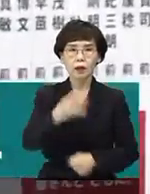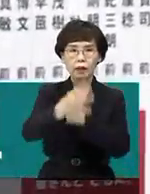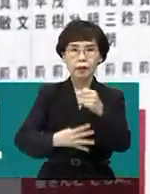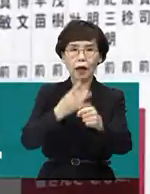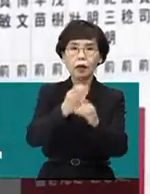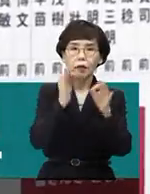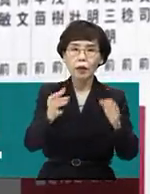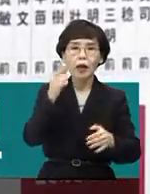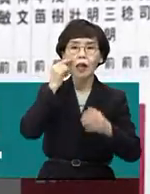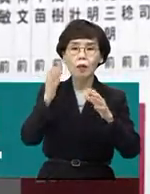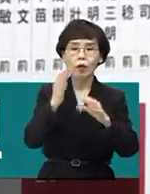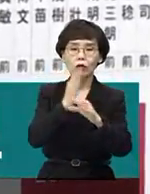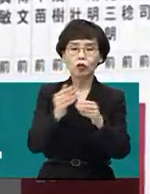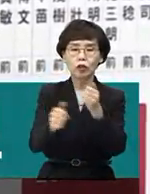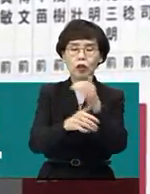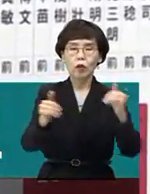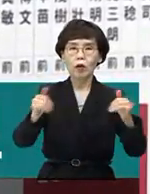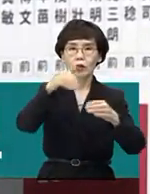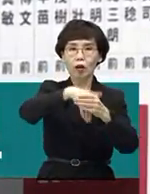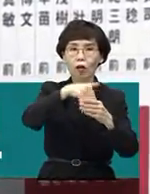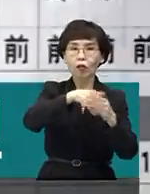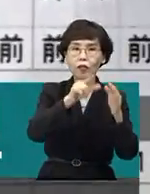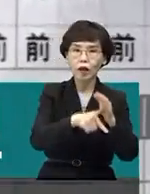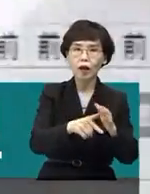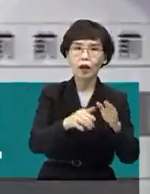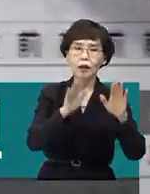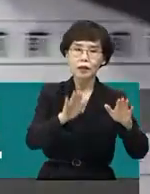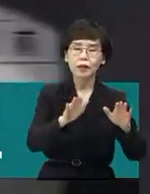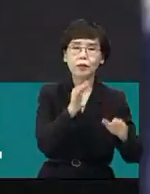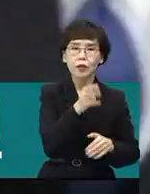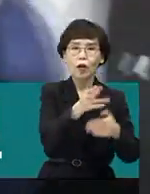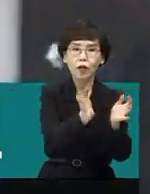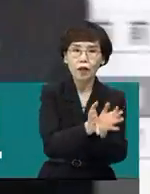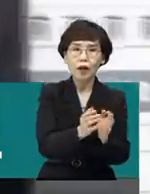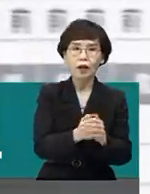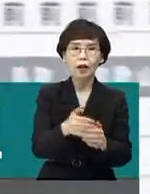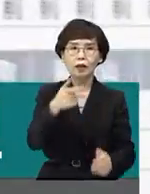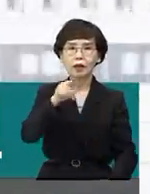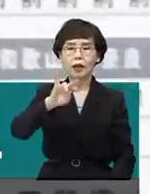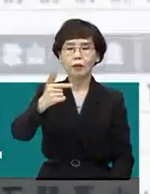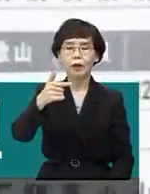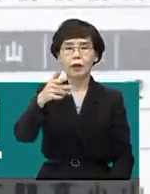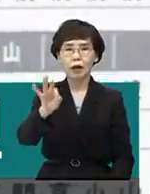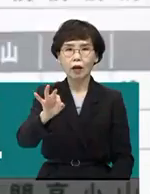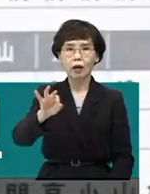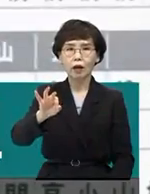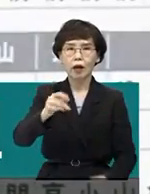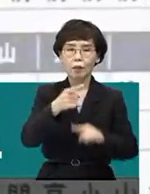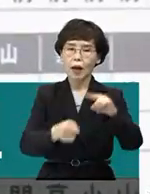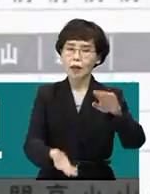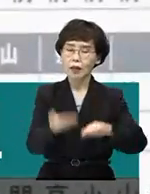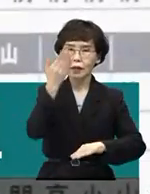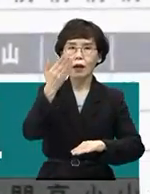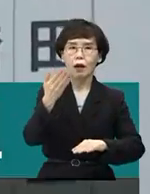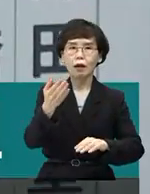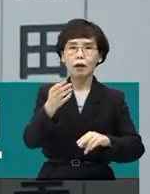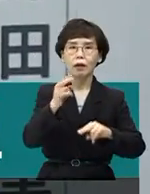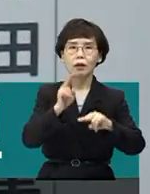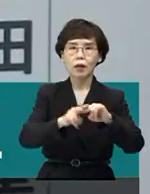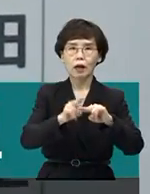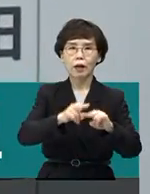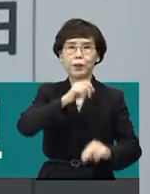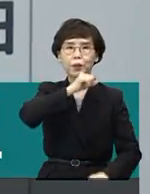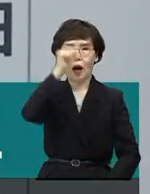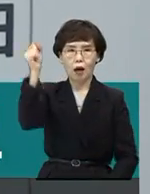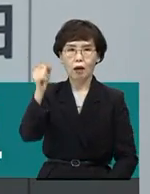자 년 만에 치러진 일본 중의원 총선거에서 집권 자민당의 단독으로 과반수를 크게 웃도는 승리를 거뒀습니다 개표결과